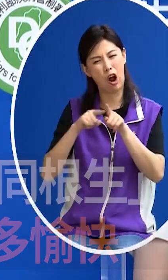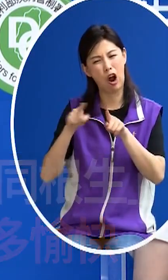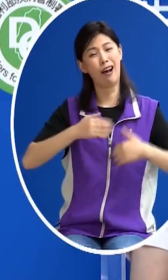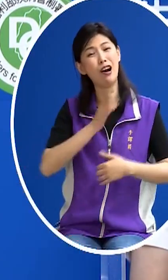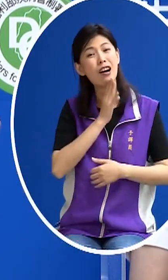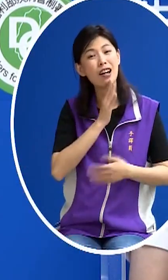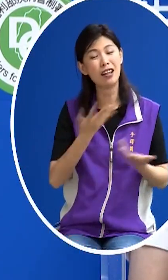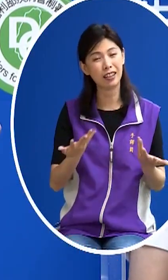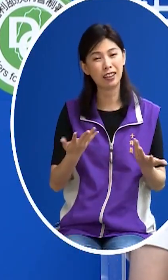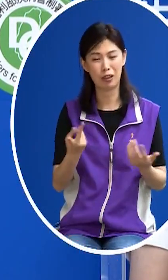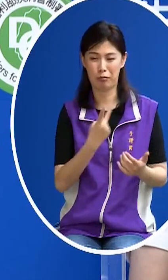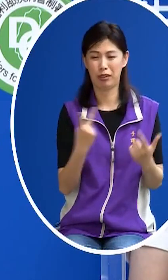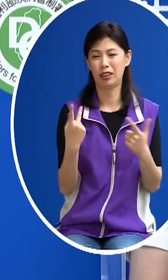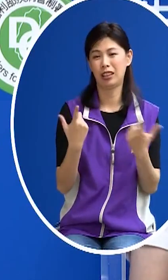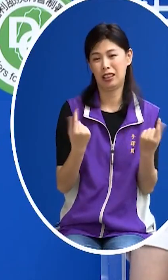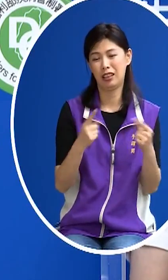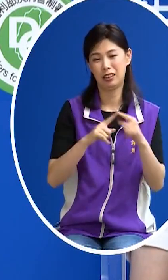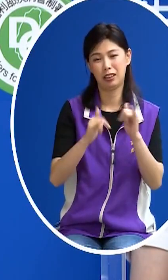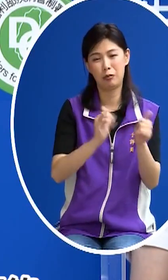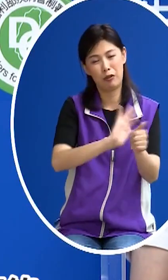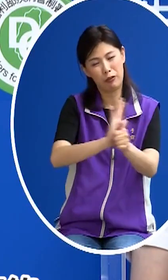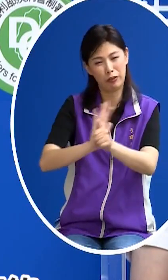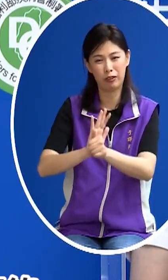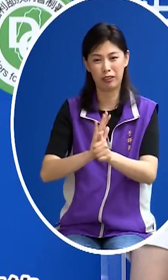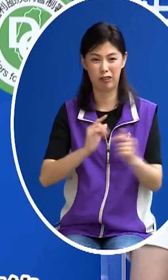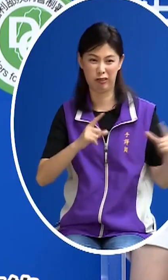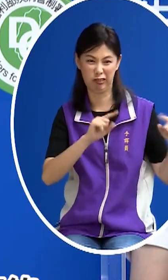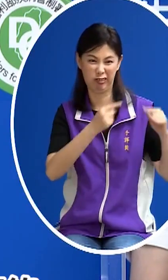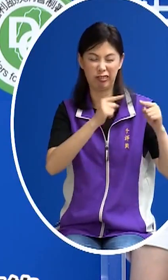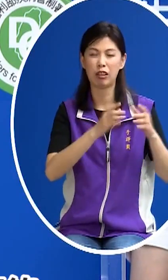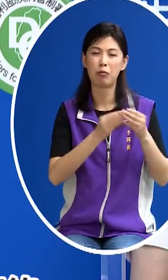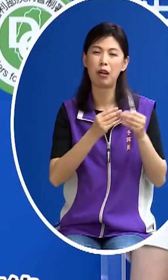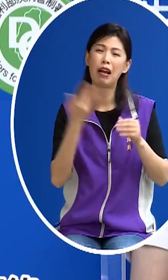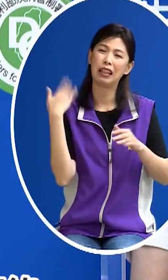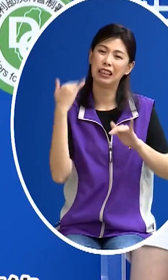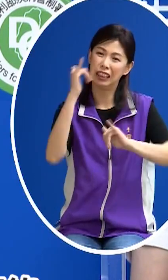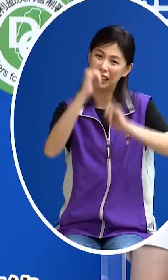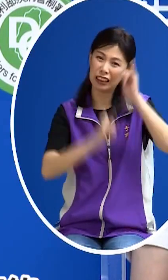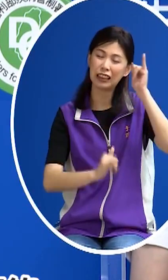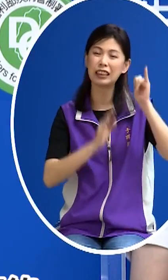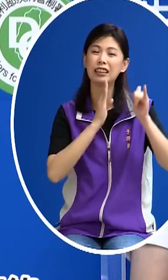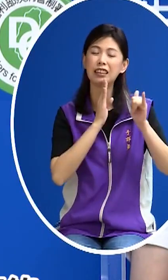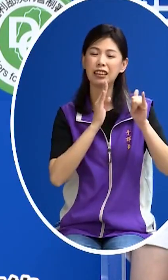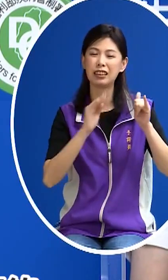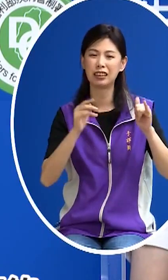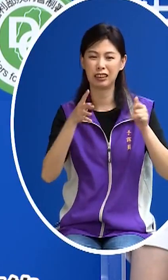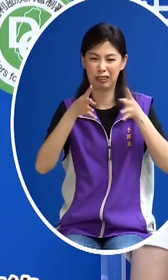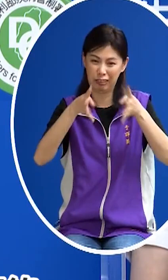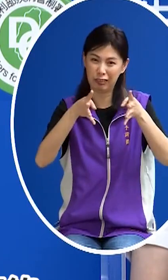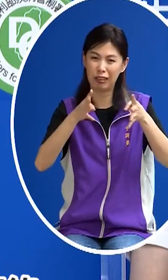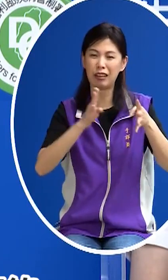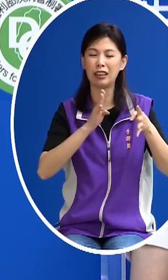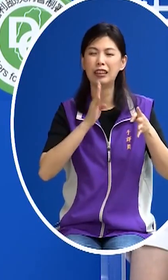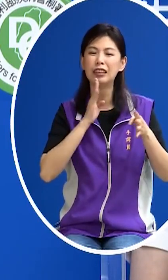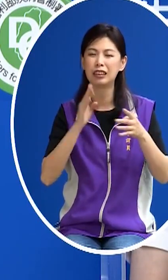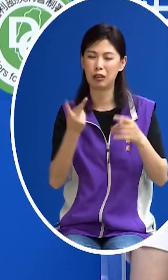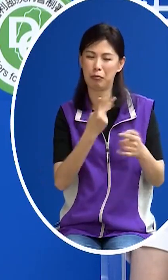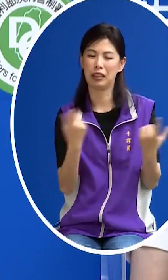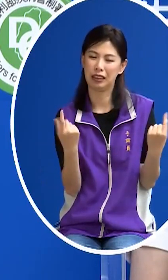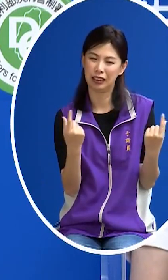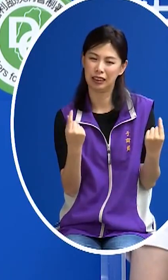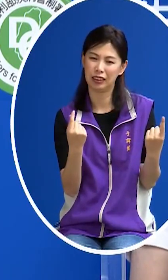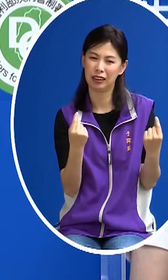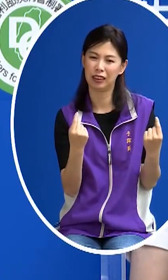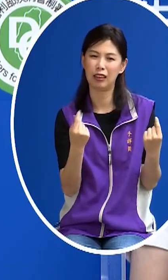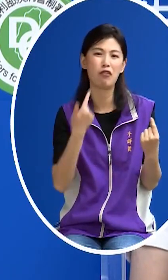快，就同根生就不一定要相煎，只是历史上曾经有这样的一个好的一个记录，或是这样一个